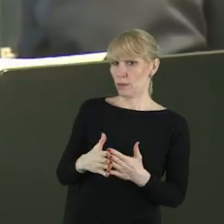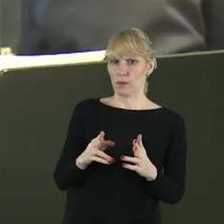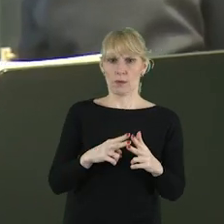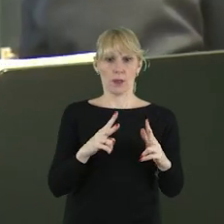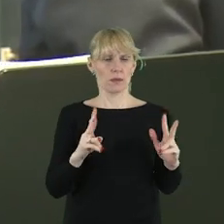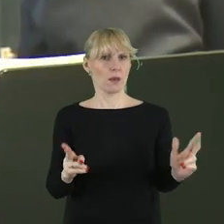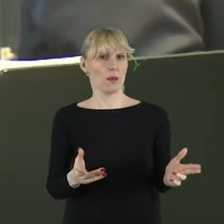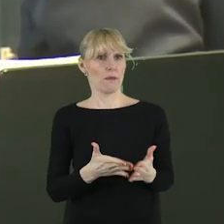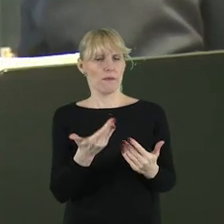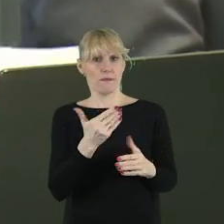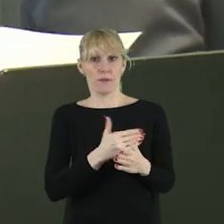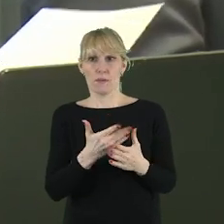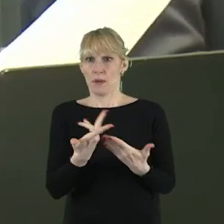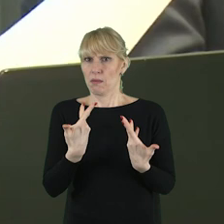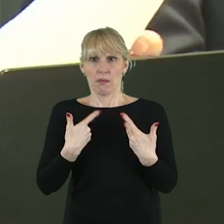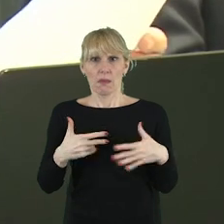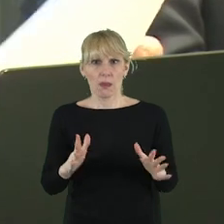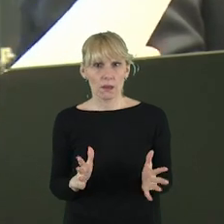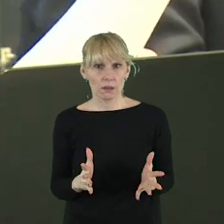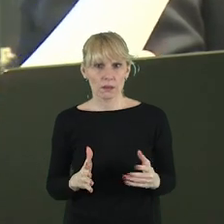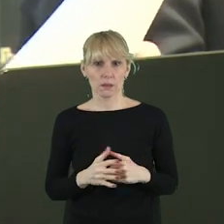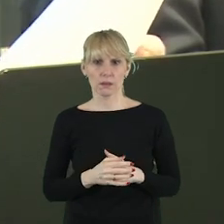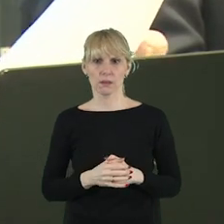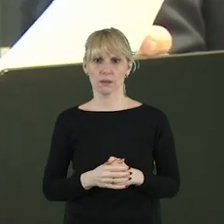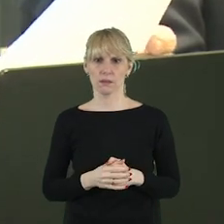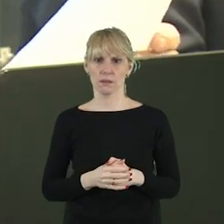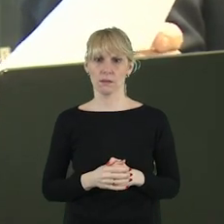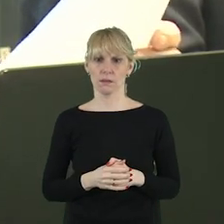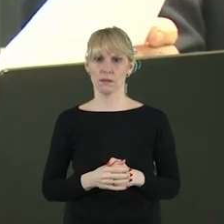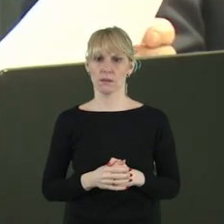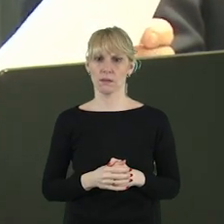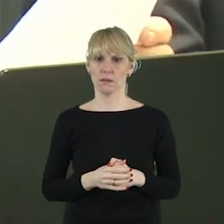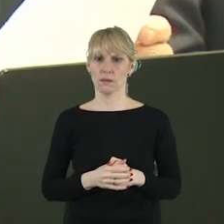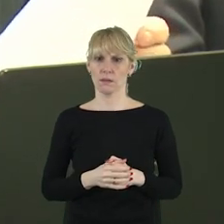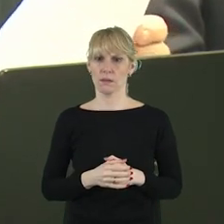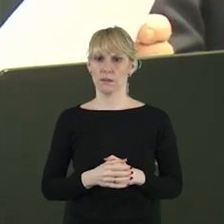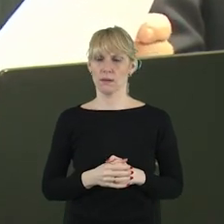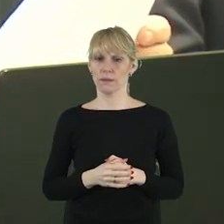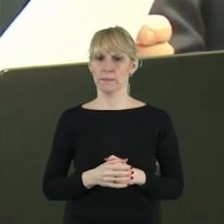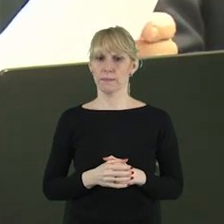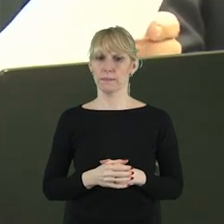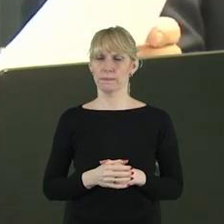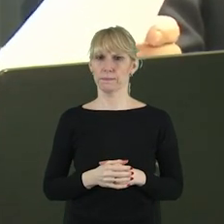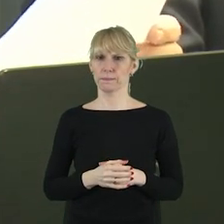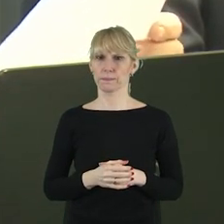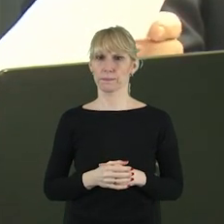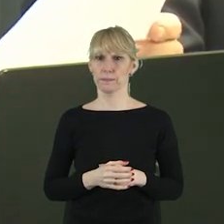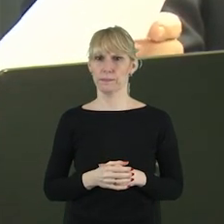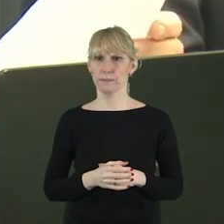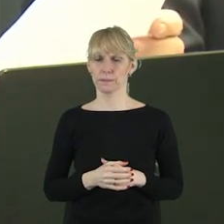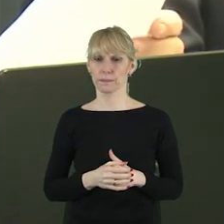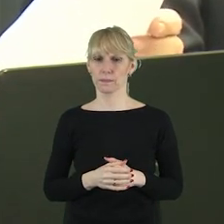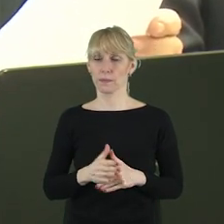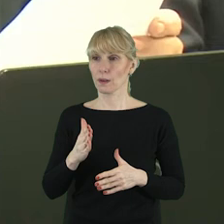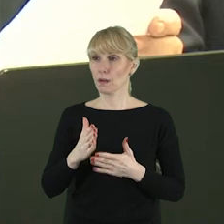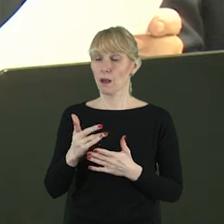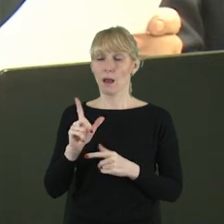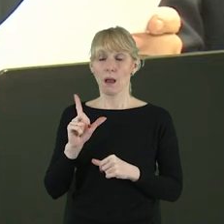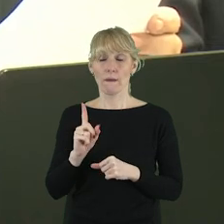głosem firmy. No, okej. Ale wcześniej na rok firma podpisała.